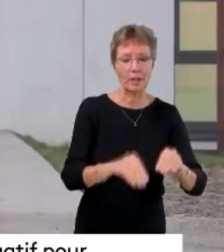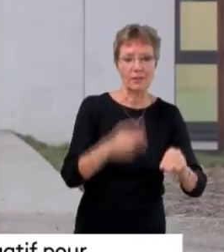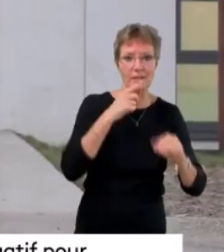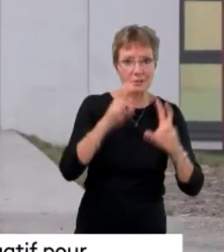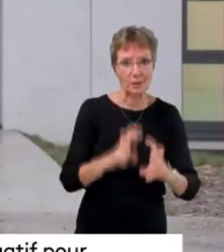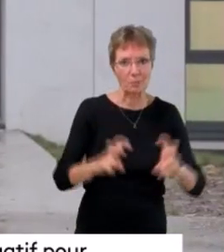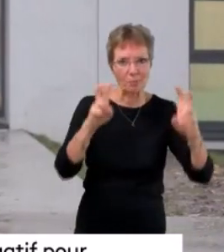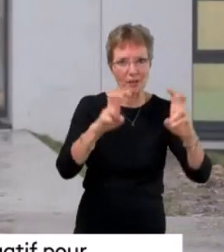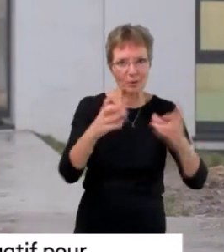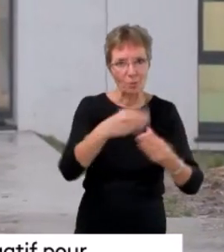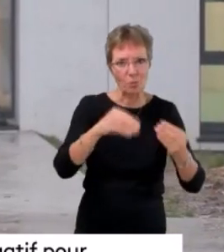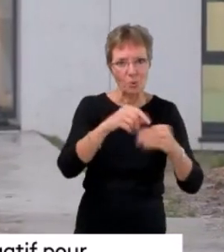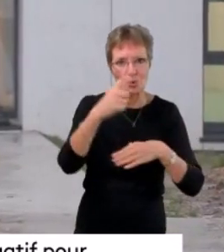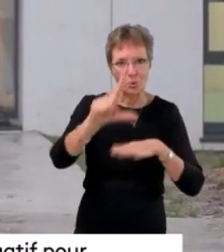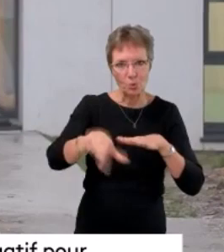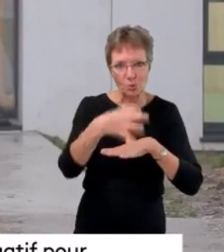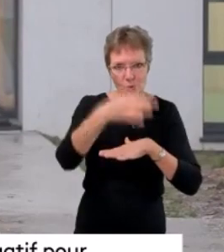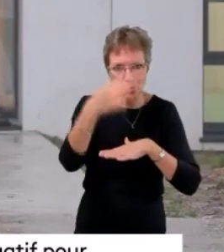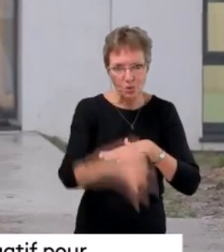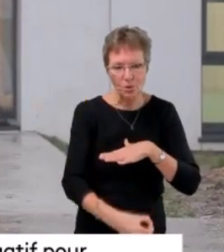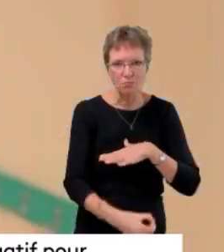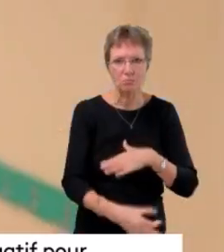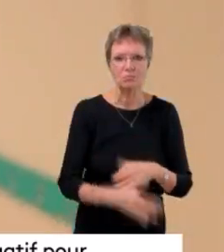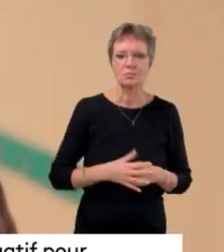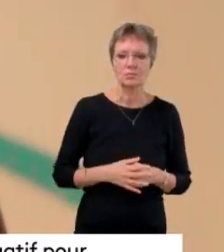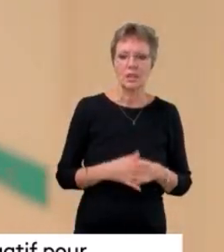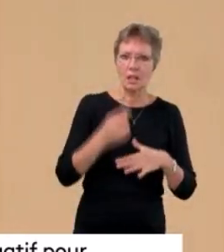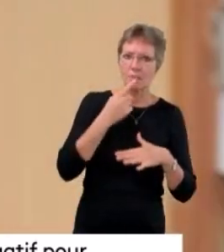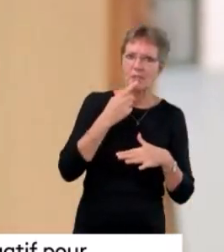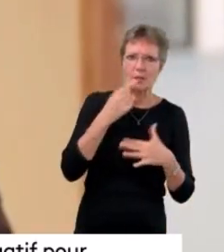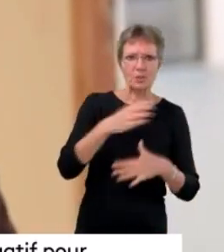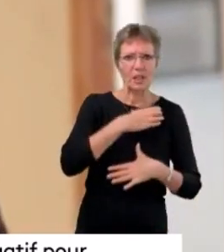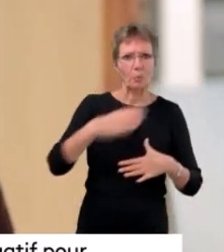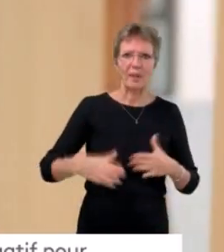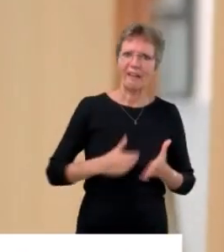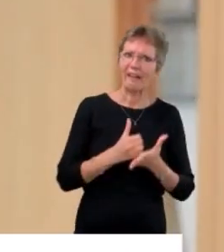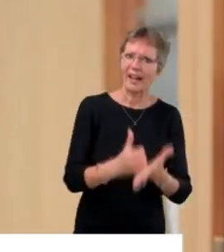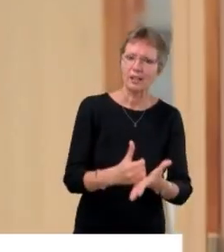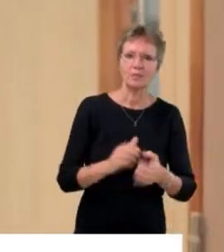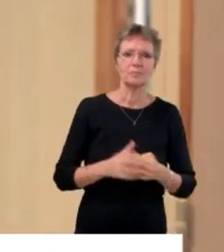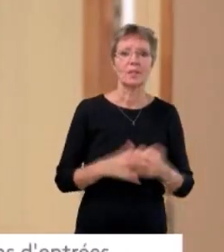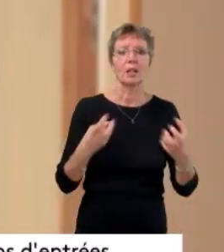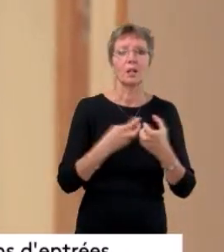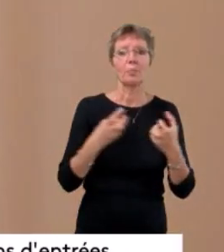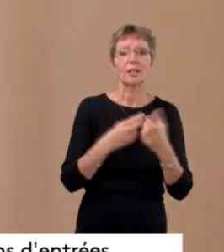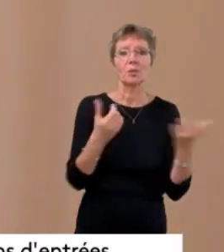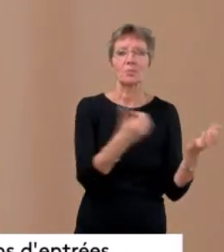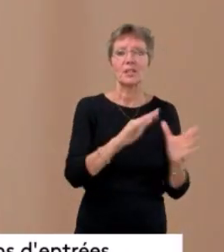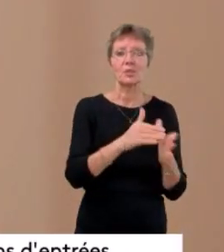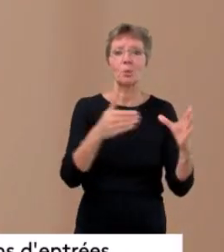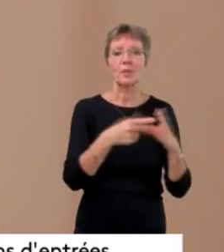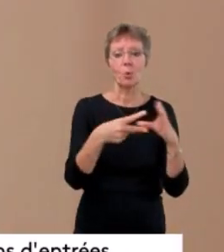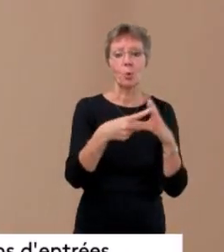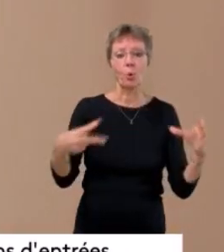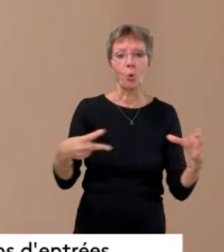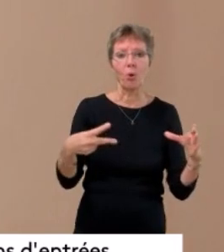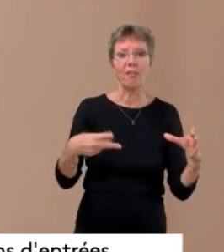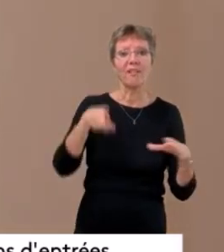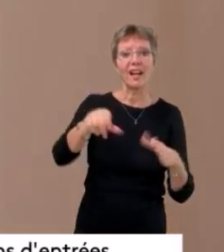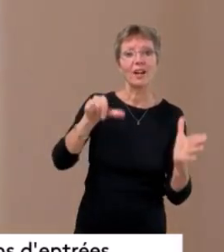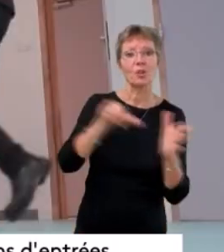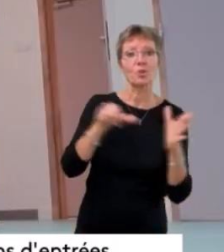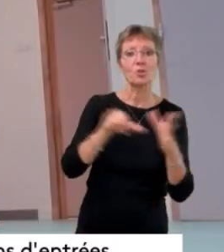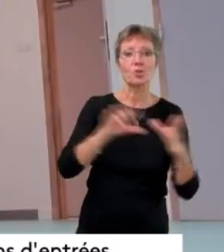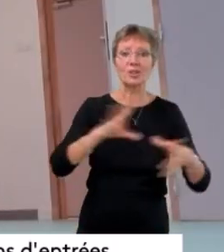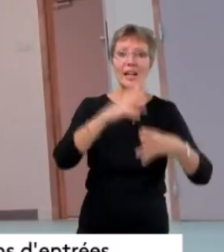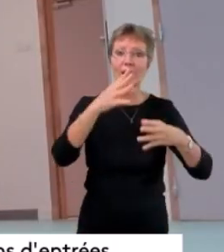d'augmentation. Mais pour la mairie, cela suppose de mettre la main au portefeuille. Un investissement de 600 000 euros, par exemple, pour ce centre d'accueil